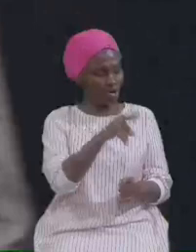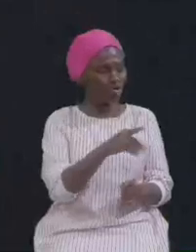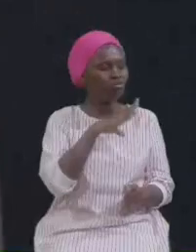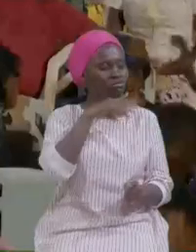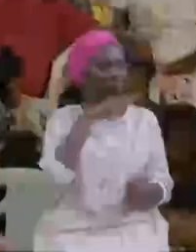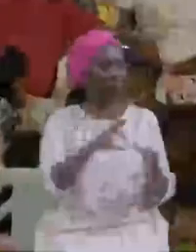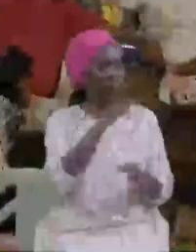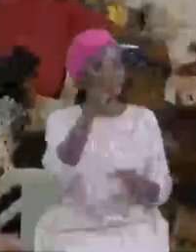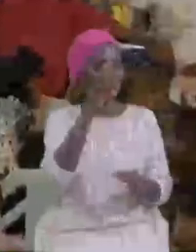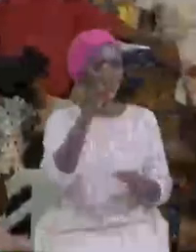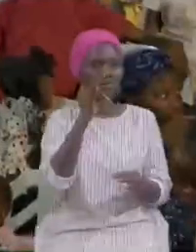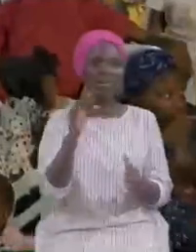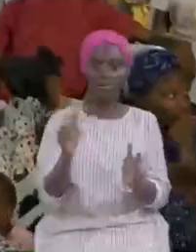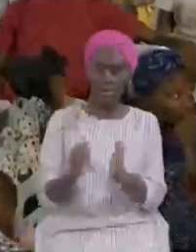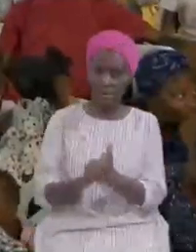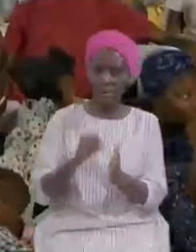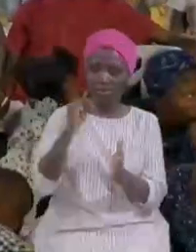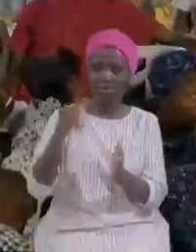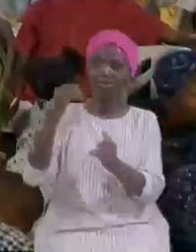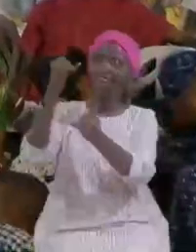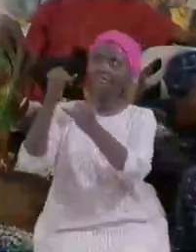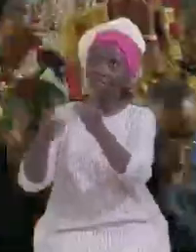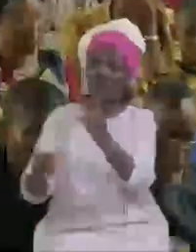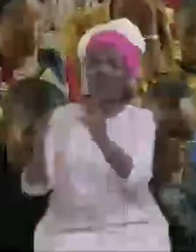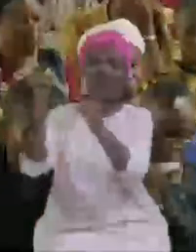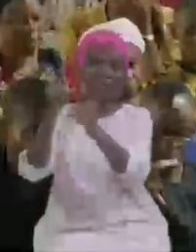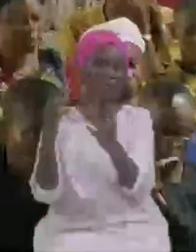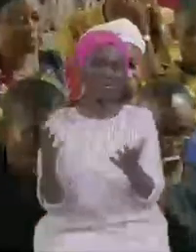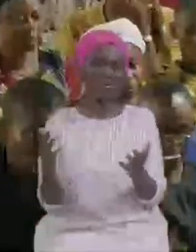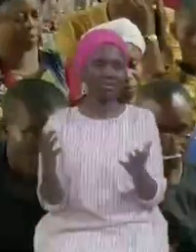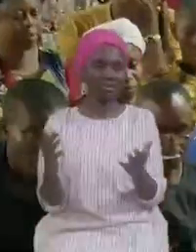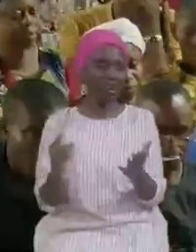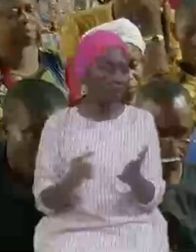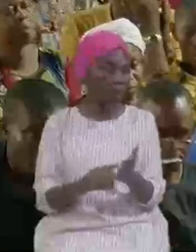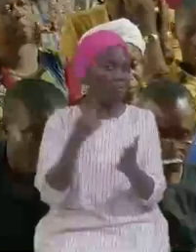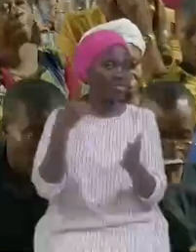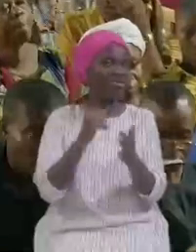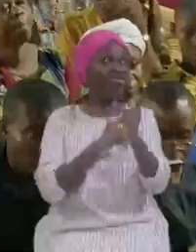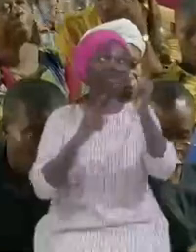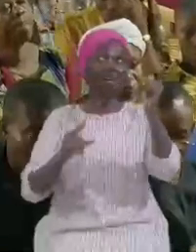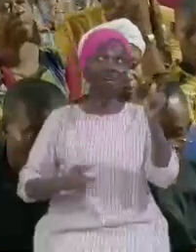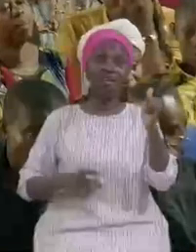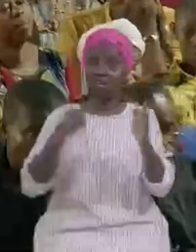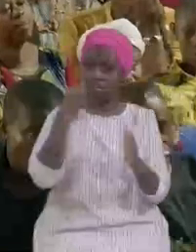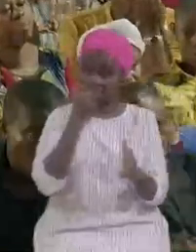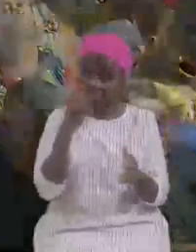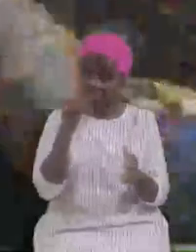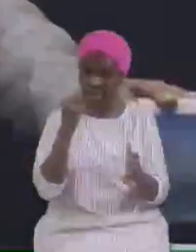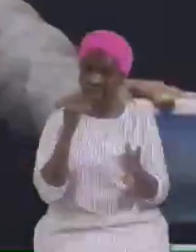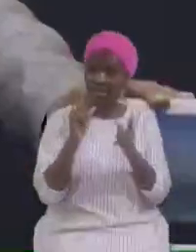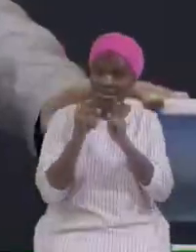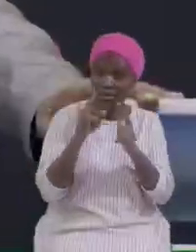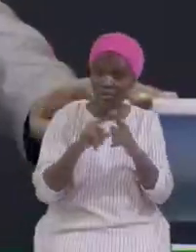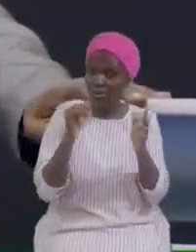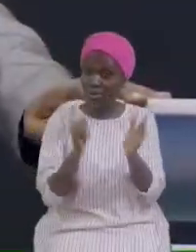ça, c'est la parole finale. Il dit, ça, c'est la parole finale. Une fois que le Seigneur parle à